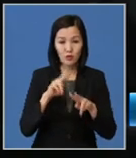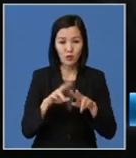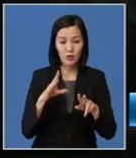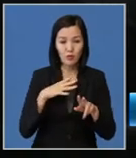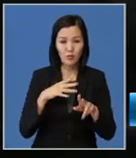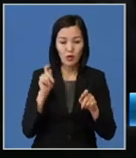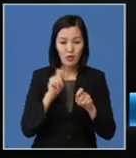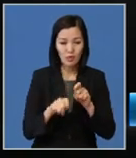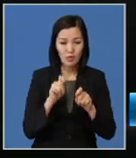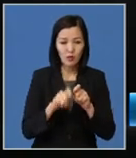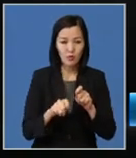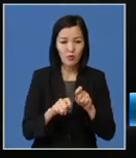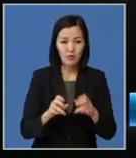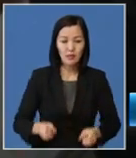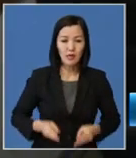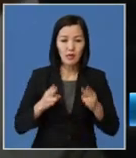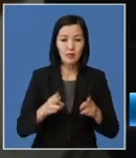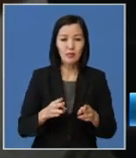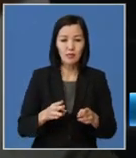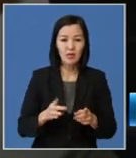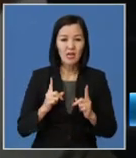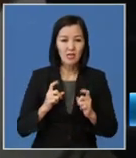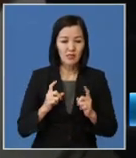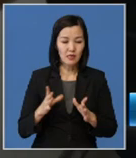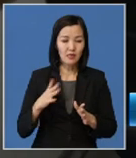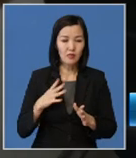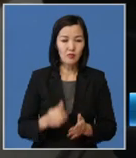барысында анықталғанындай қылмысқа қызғаныш сезімі себеп болыпты.